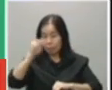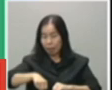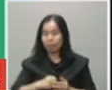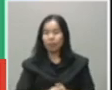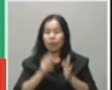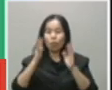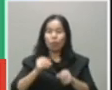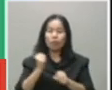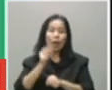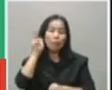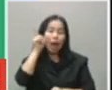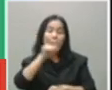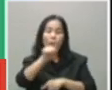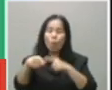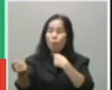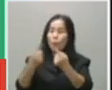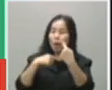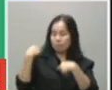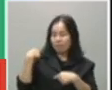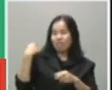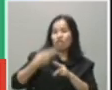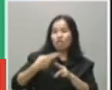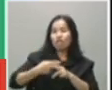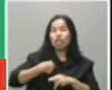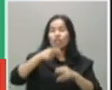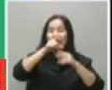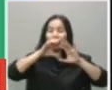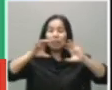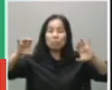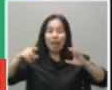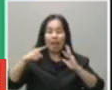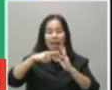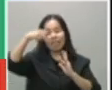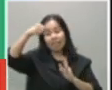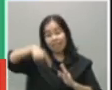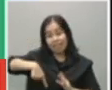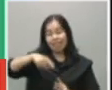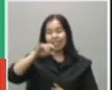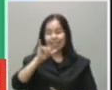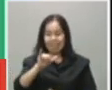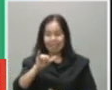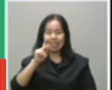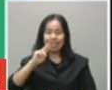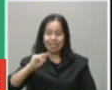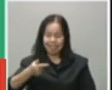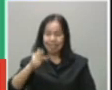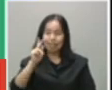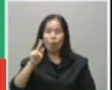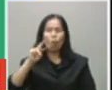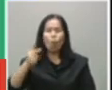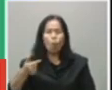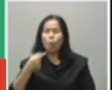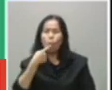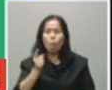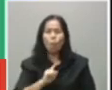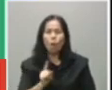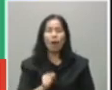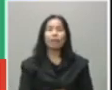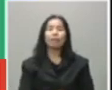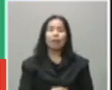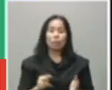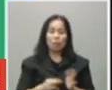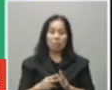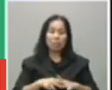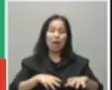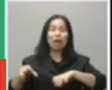ารัฐบาลเชียงกงถ้าบริหารดีจริงนะครับผมเชื่อมั่นเป็นอย่างยิ่งครับท่านไม่ได้สมญาน